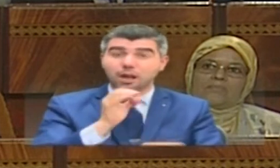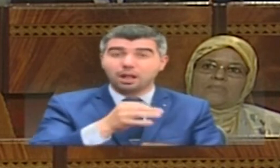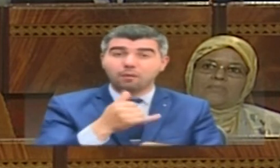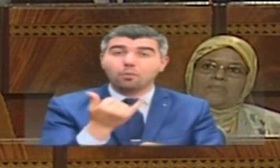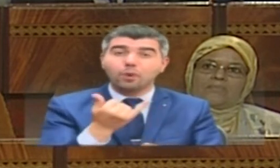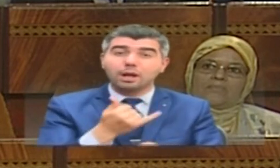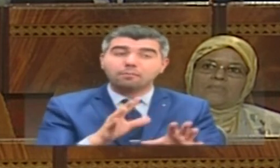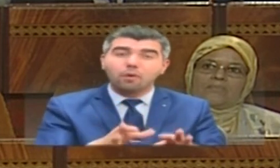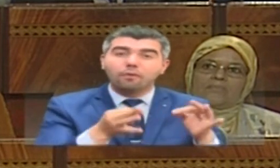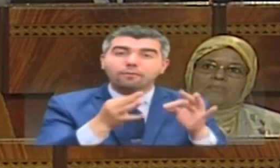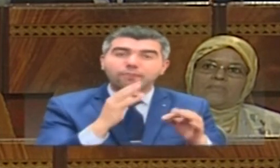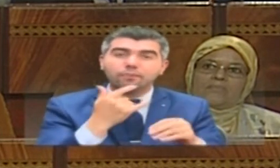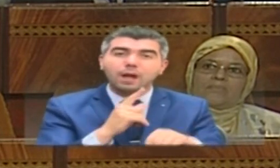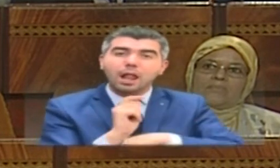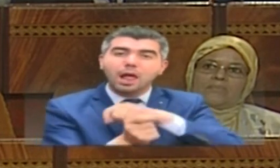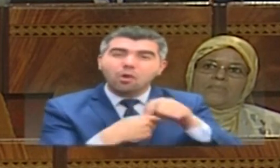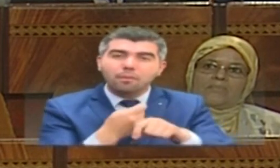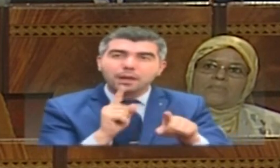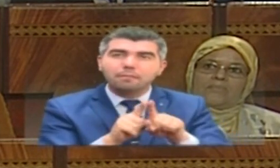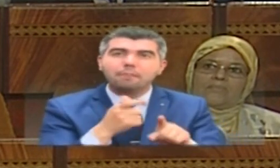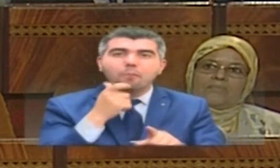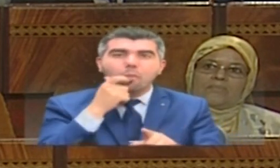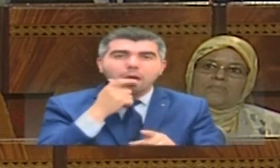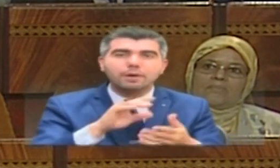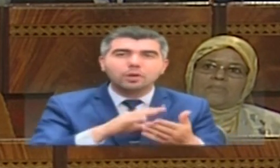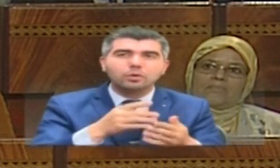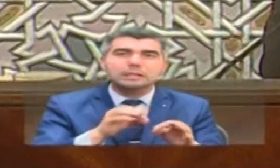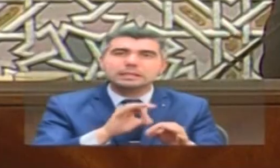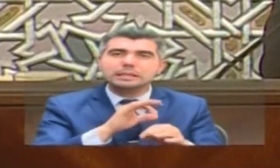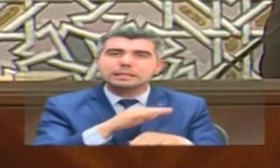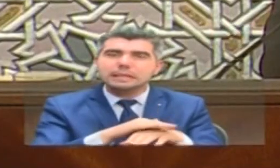خصوصيات العالم القروي في هذه القضيه ديال التحفيظ فيما يخص بالسياده العرف. شكرا.